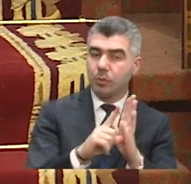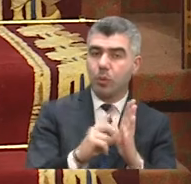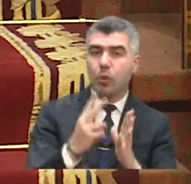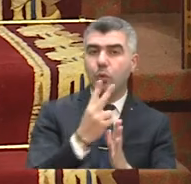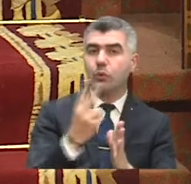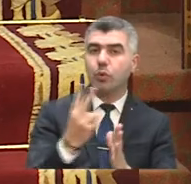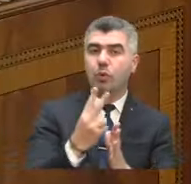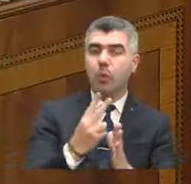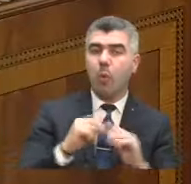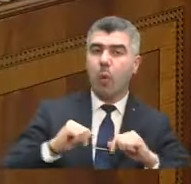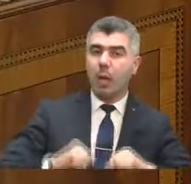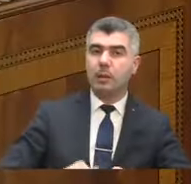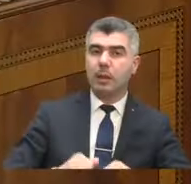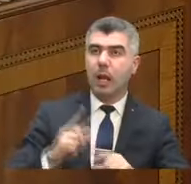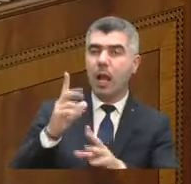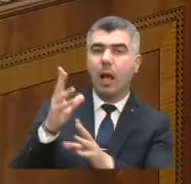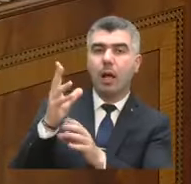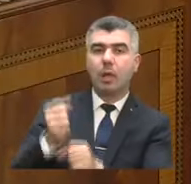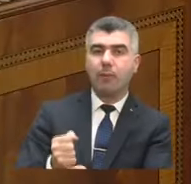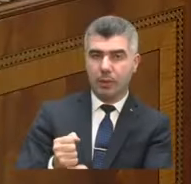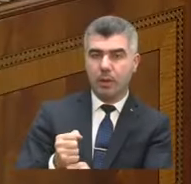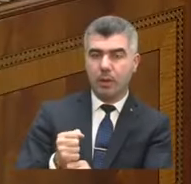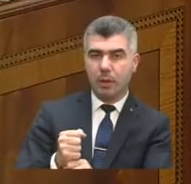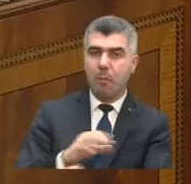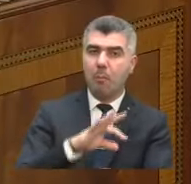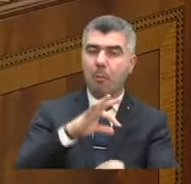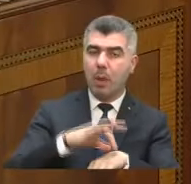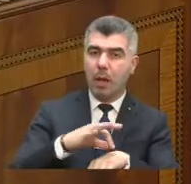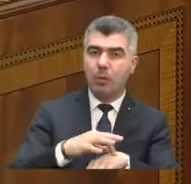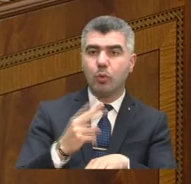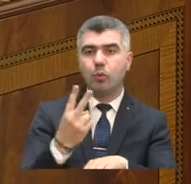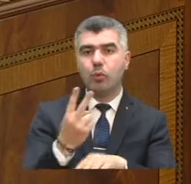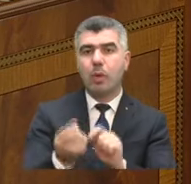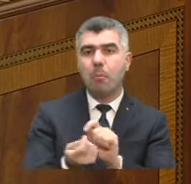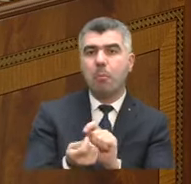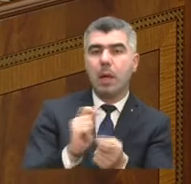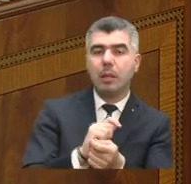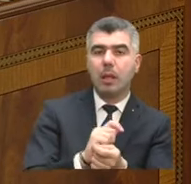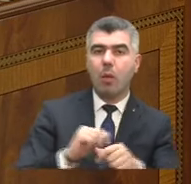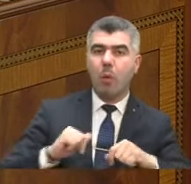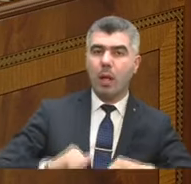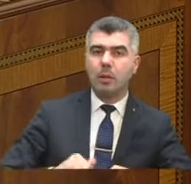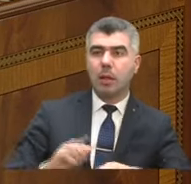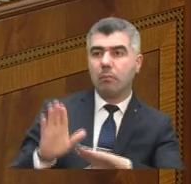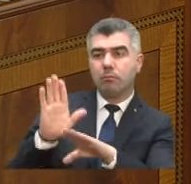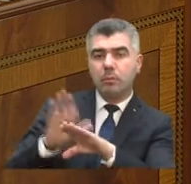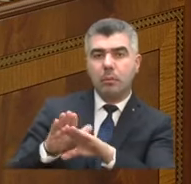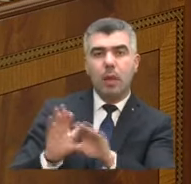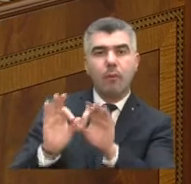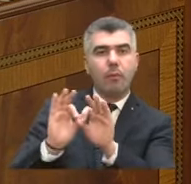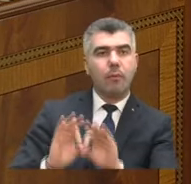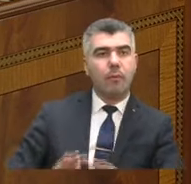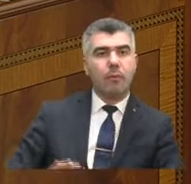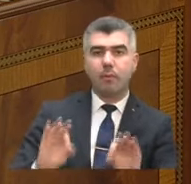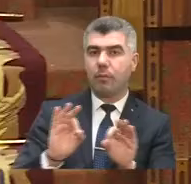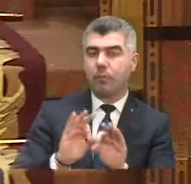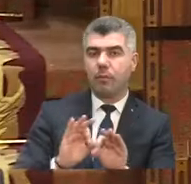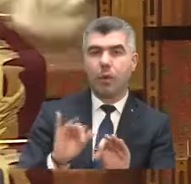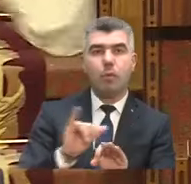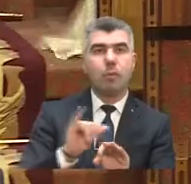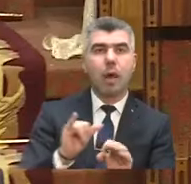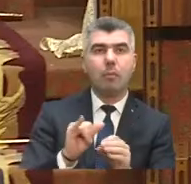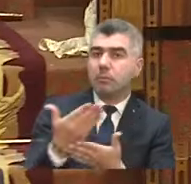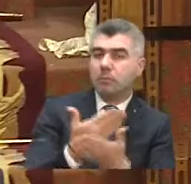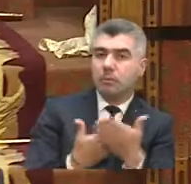الله يشافيهم اعتذروا عن الحضور وعوضوا بوزيرين. حنا ما فخبرناش. كان خصو يتم التشاور